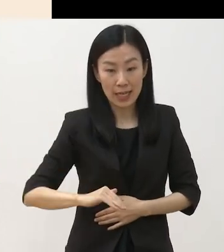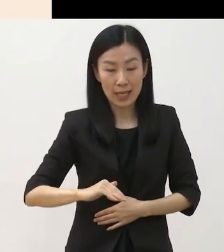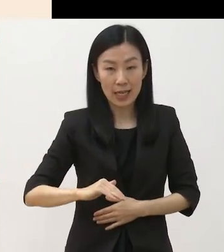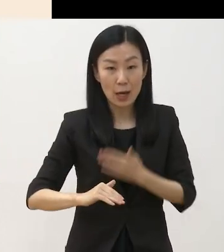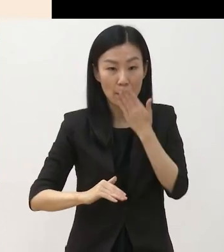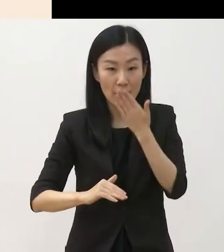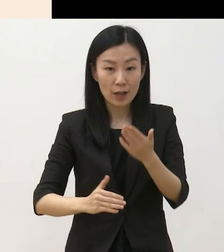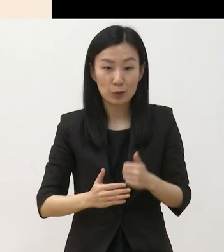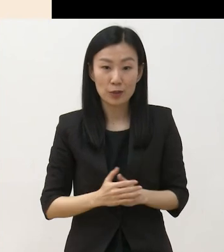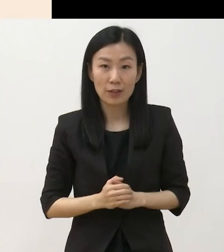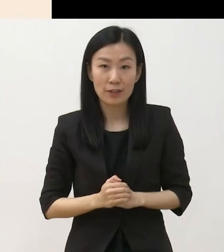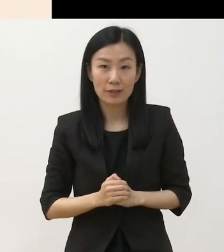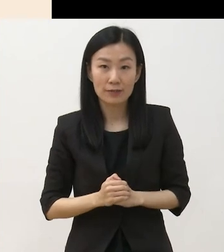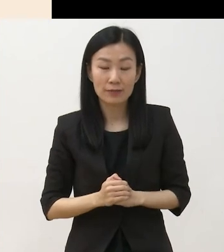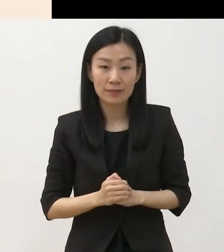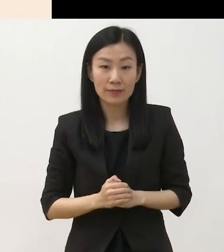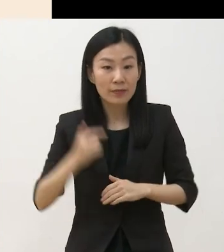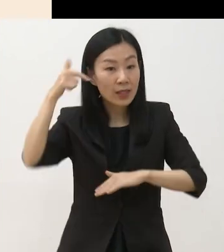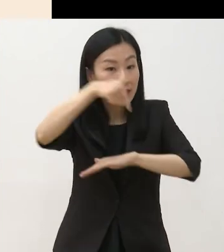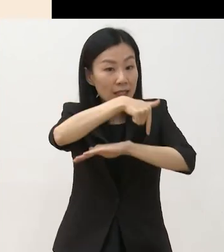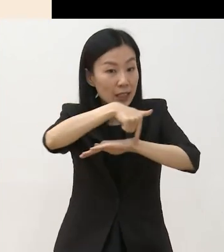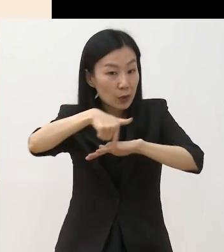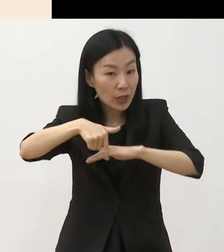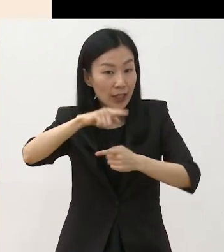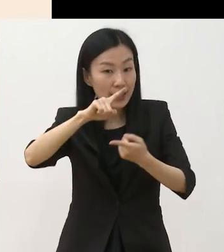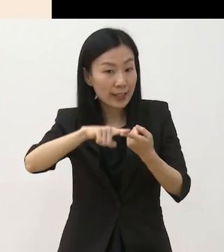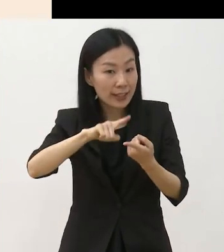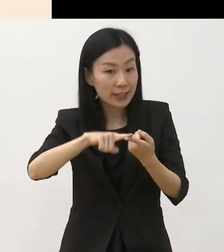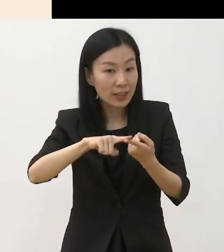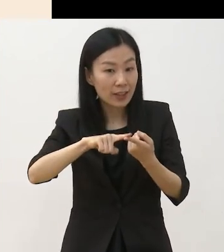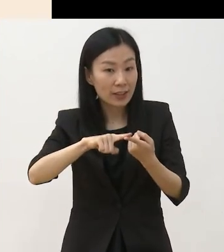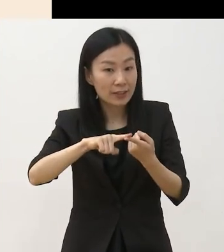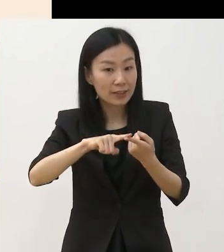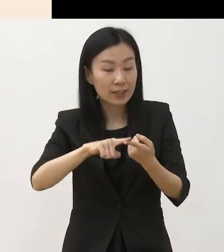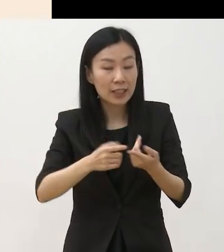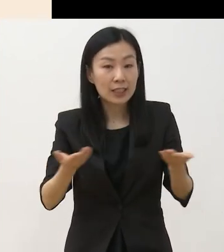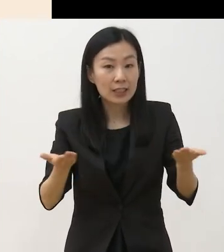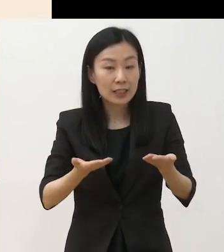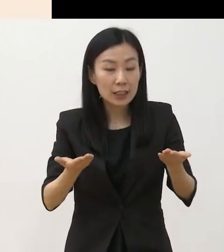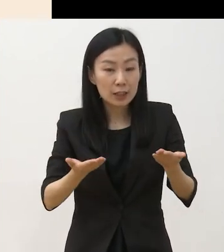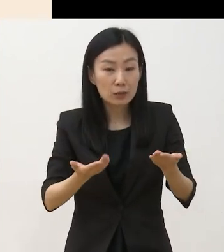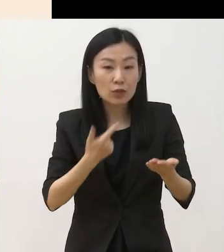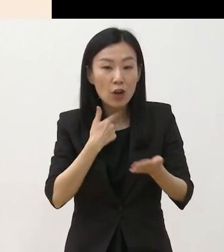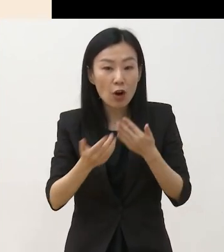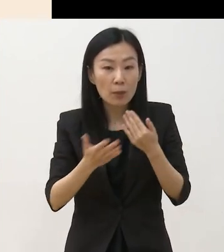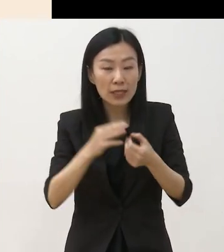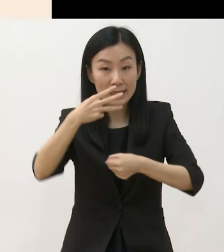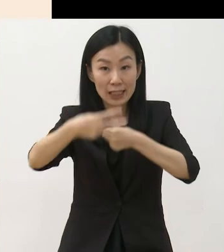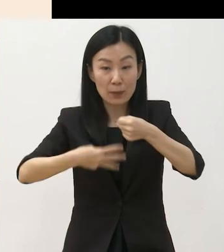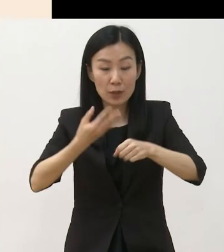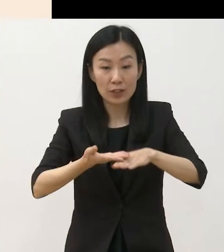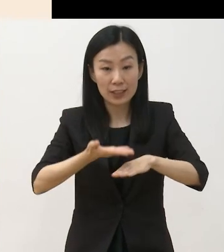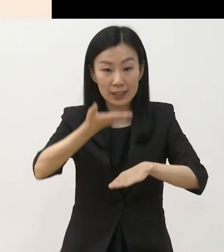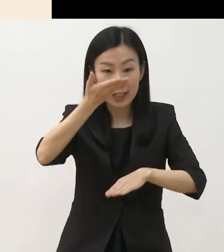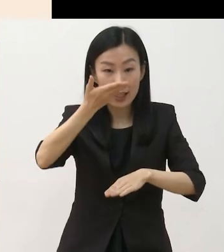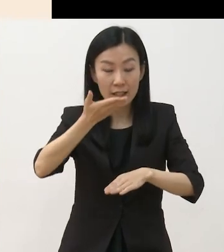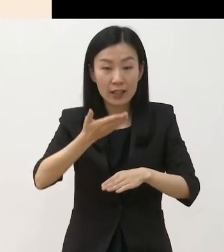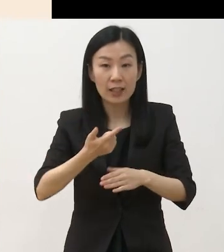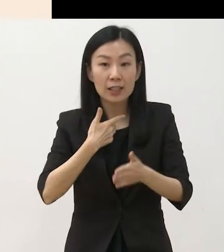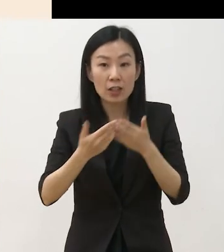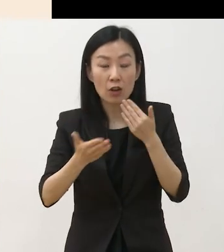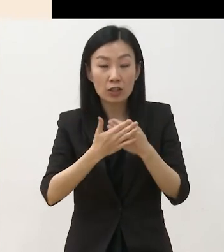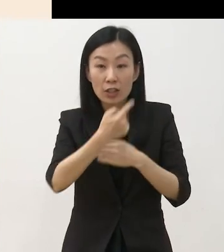하고요. 기획 분야는 직무에 대한 실무 경력이 3년 이상, 경력 증명서는